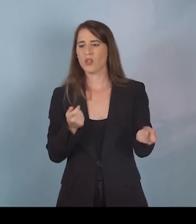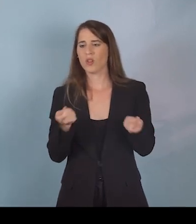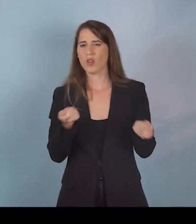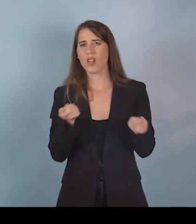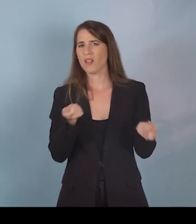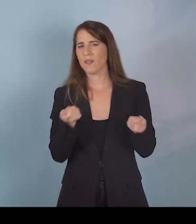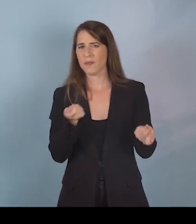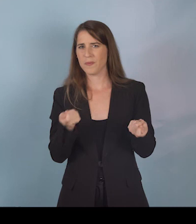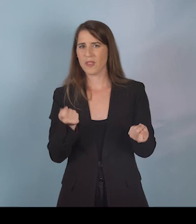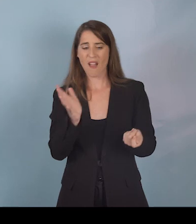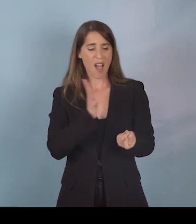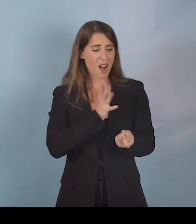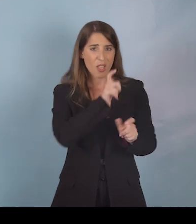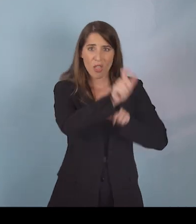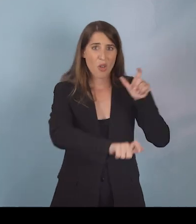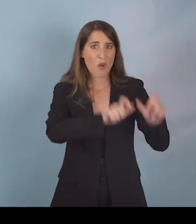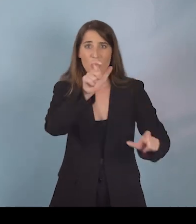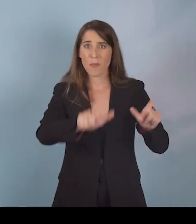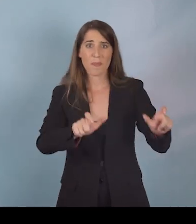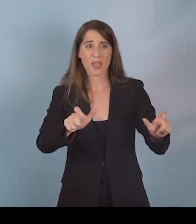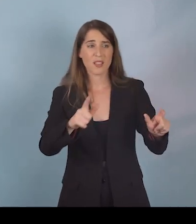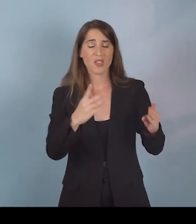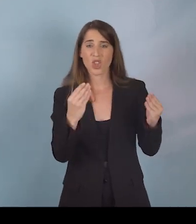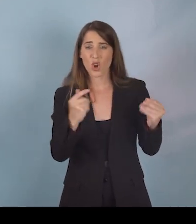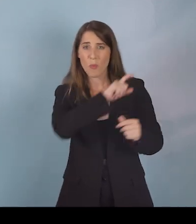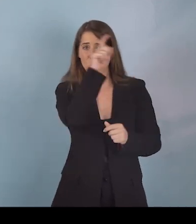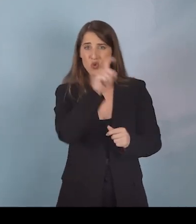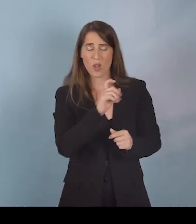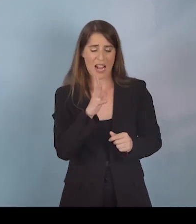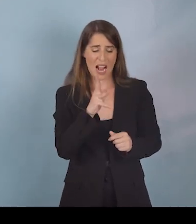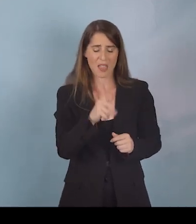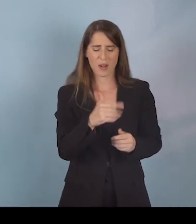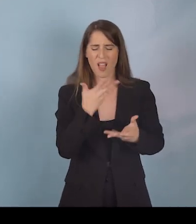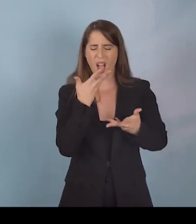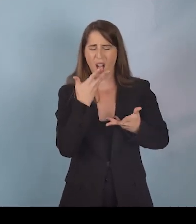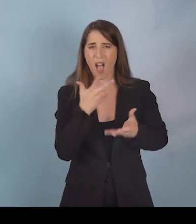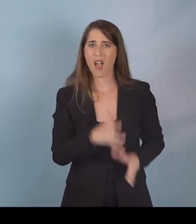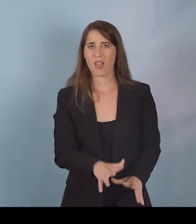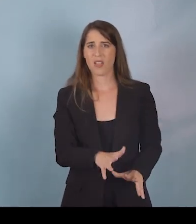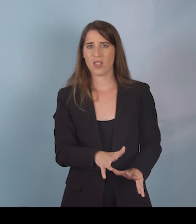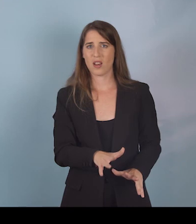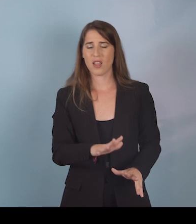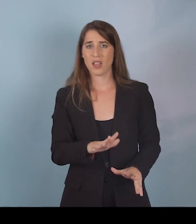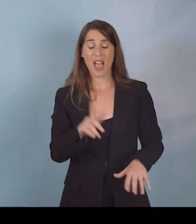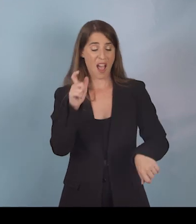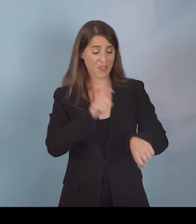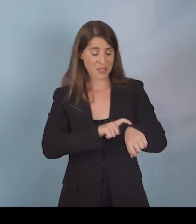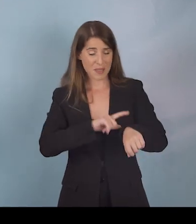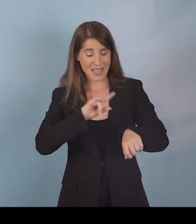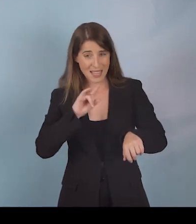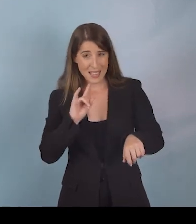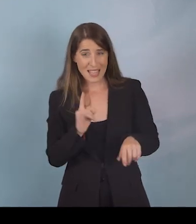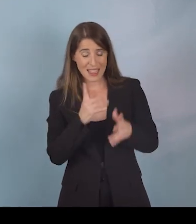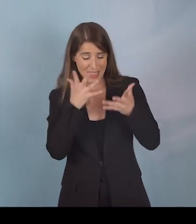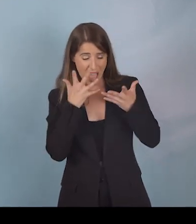θα τολμήσω να πω ότι η διαχείρισή του είναι οριακά εγκληματική. Οι συνθήκες είναι άθλιες για τους ανθρώπους, μιλάμε